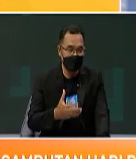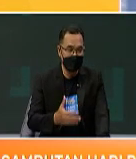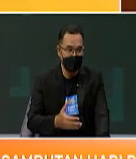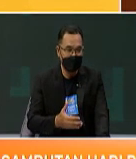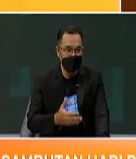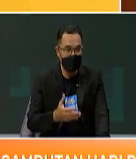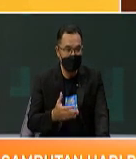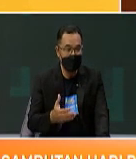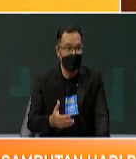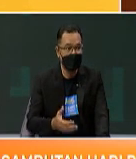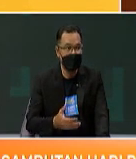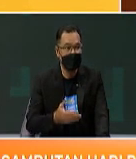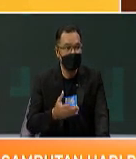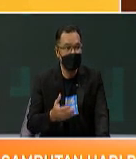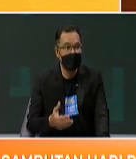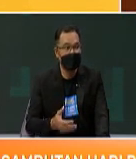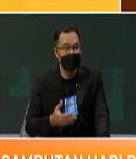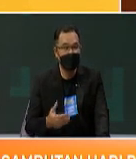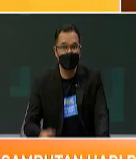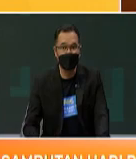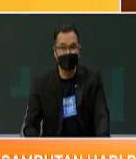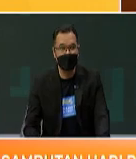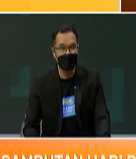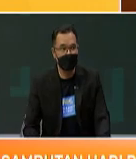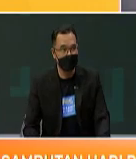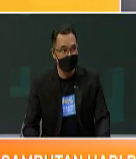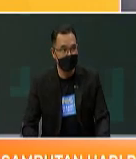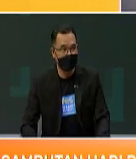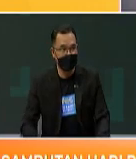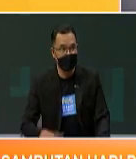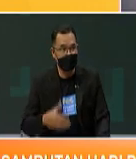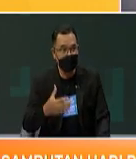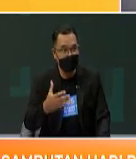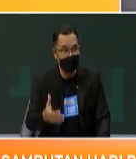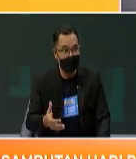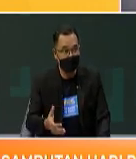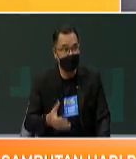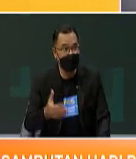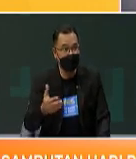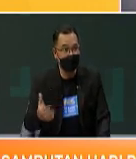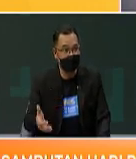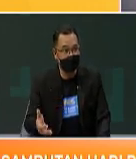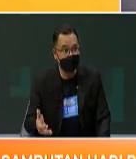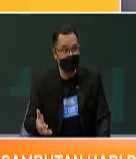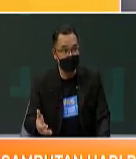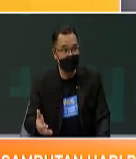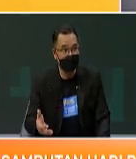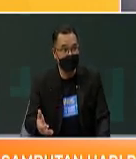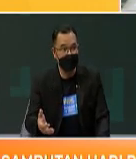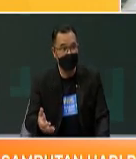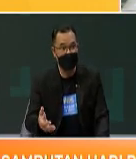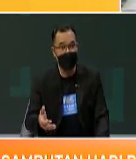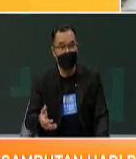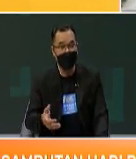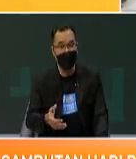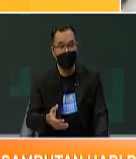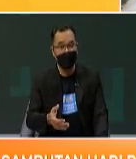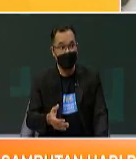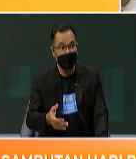ni mendapat input-input daripada pihak luar, stakeholder kita,